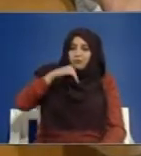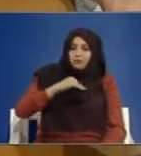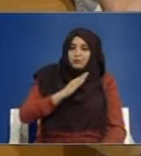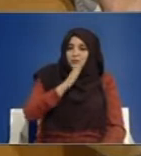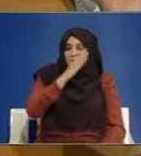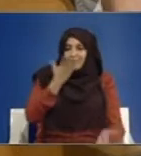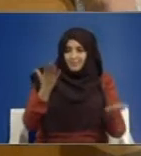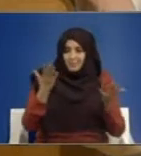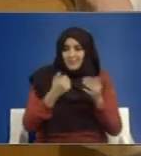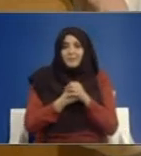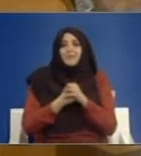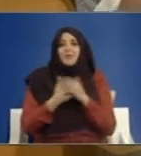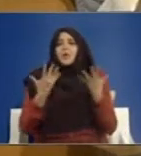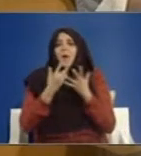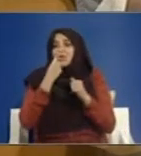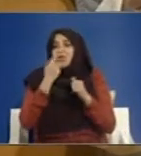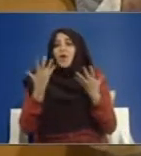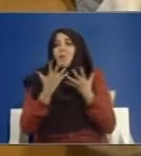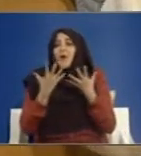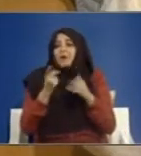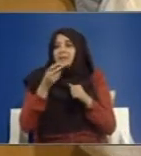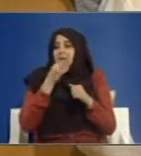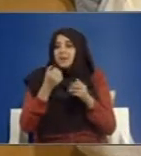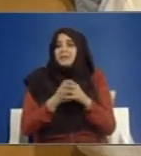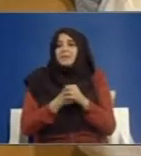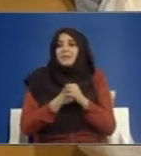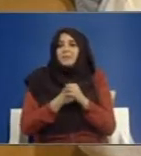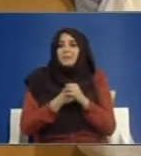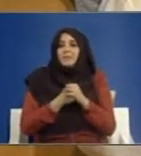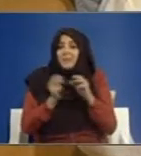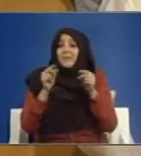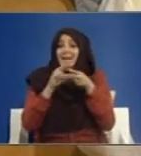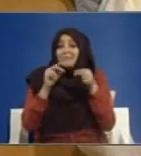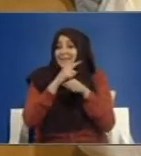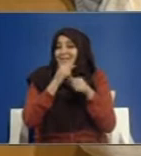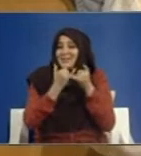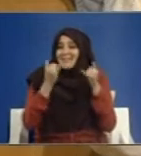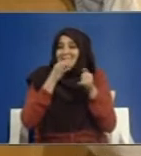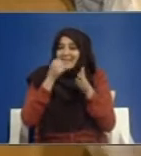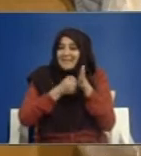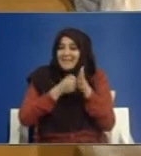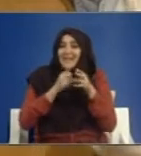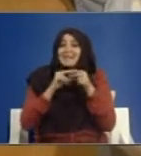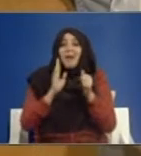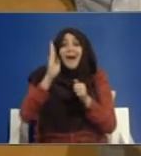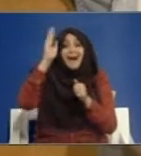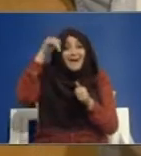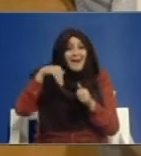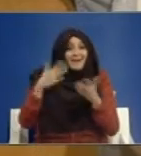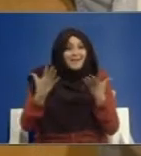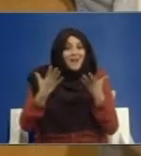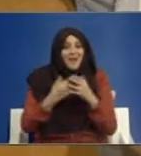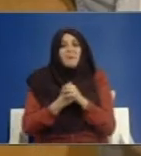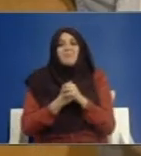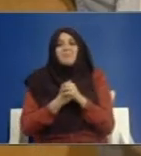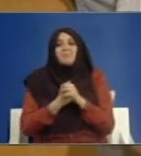ماذا يحس عندما يكون الإيمان، يعني ماذا يحس؟ ولذلك أشرح لنا. نعم، فوق والتحت. يعني سيدنا علي كرم الله